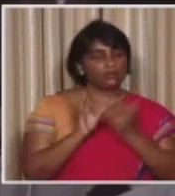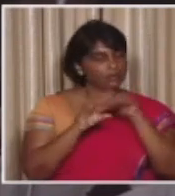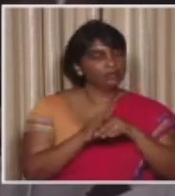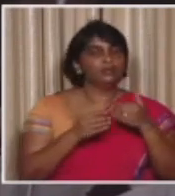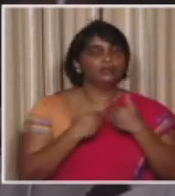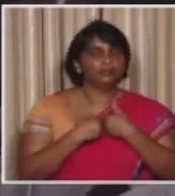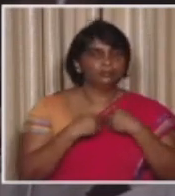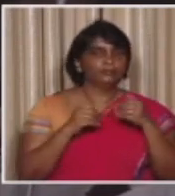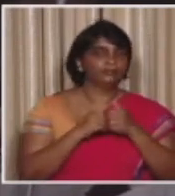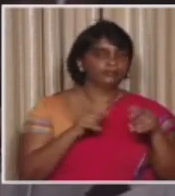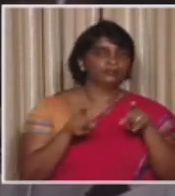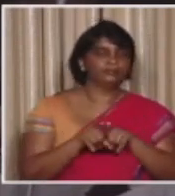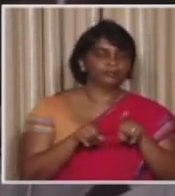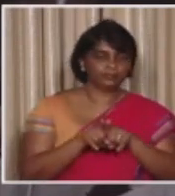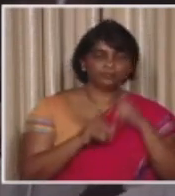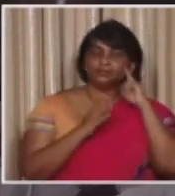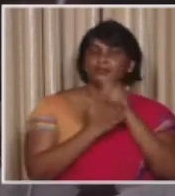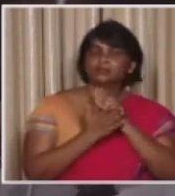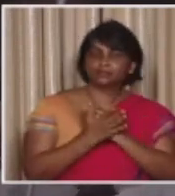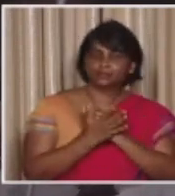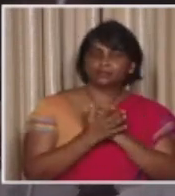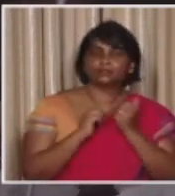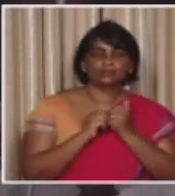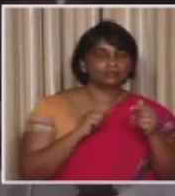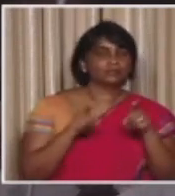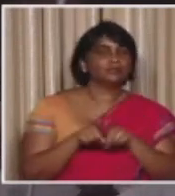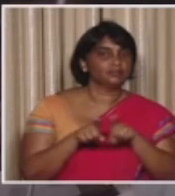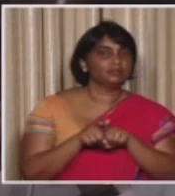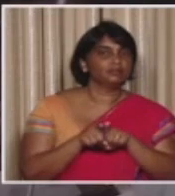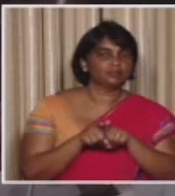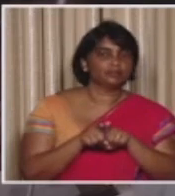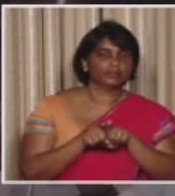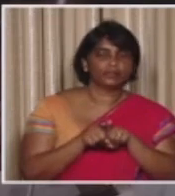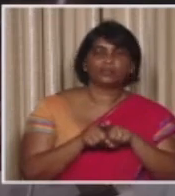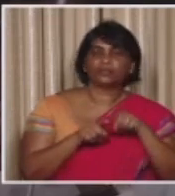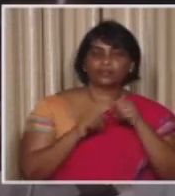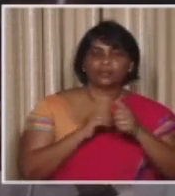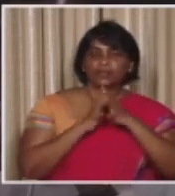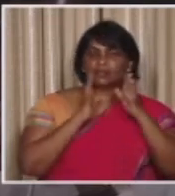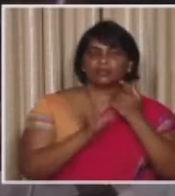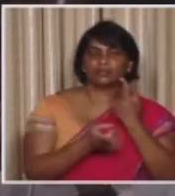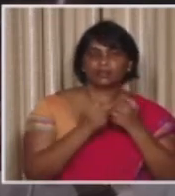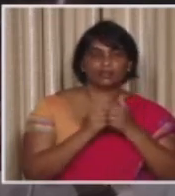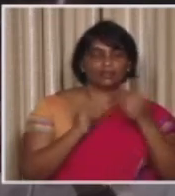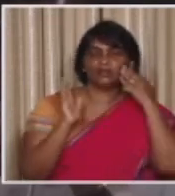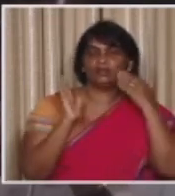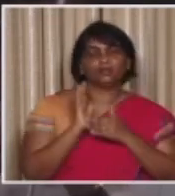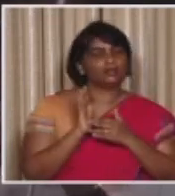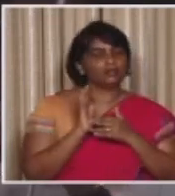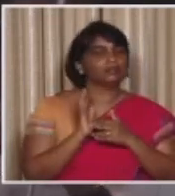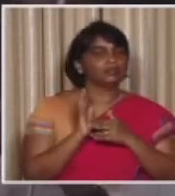අපිට විශාල වශයෙන් යම් යම් ආයතනවල චෝදනා ගණනාවක් අපිට අඳුර ගන්න. දැන් ගතදී විකටකාදුවතුමාගේ වාර්තාවට